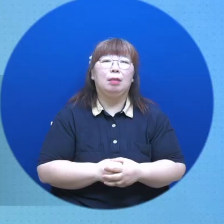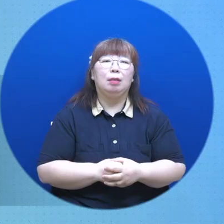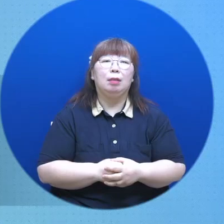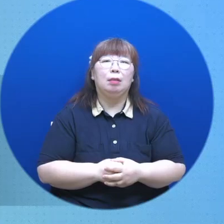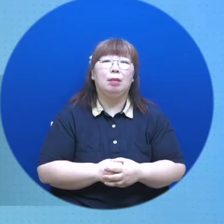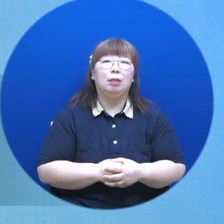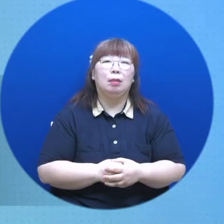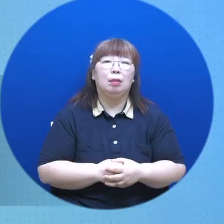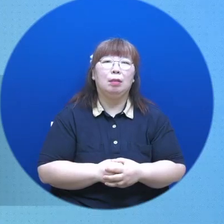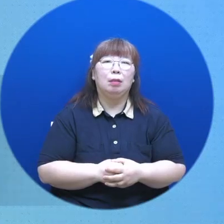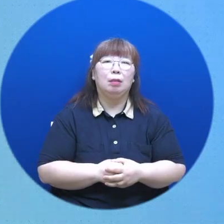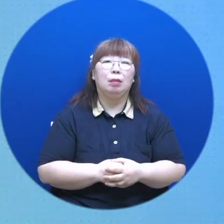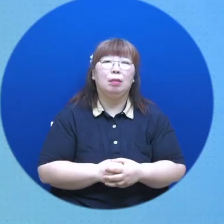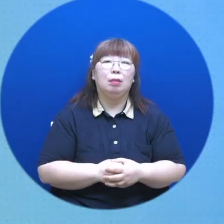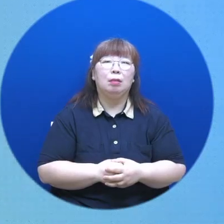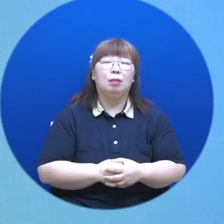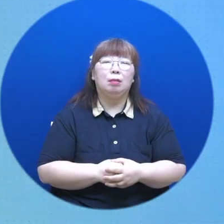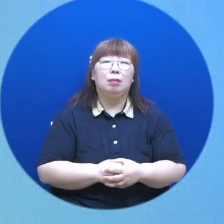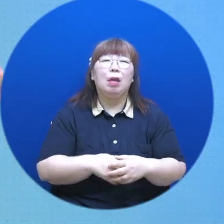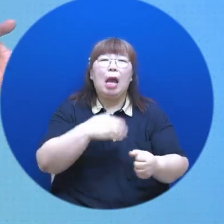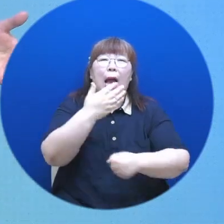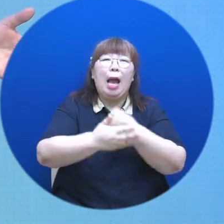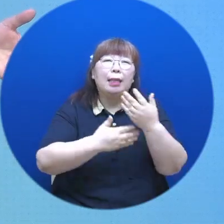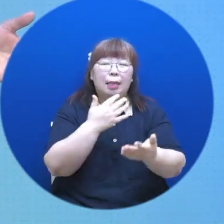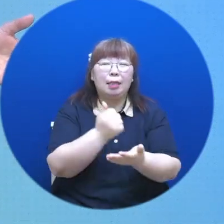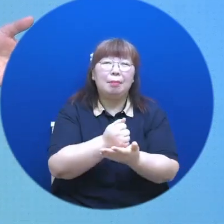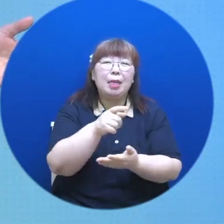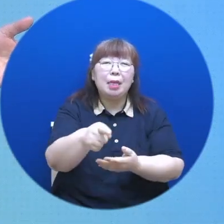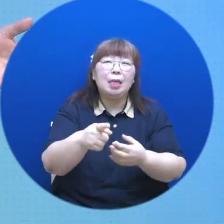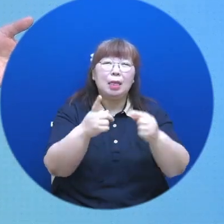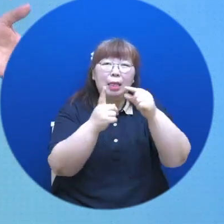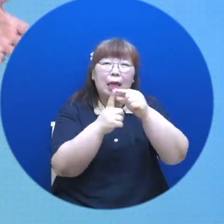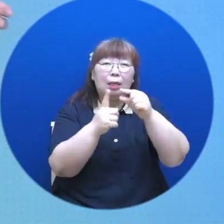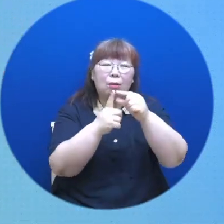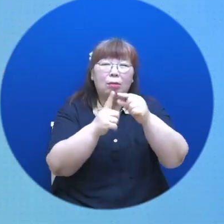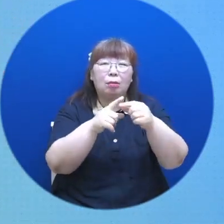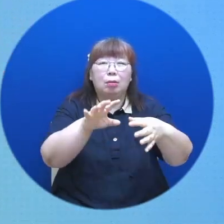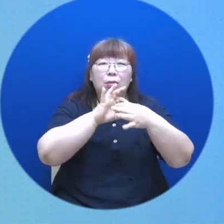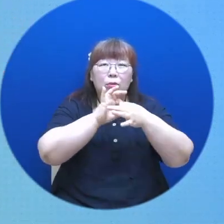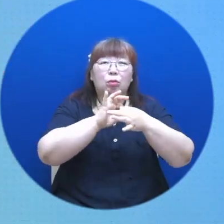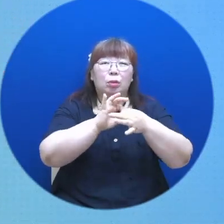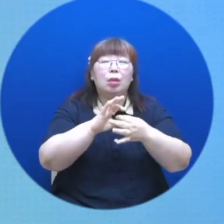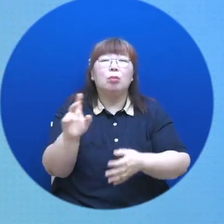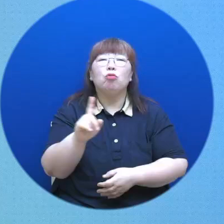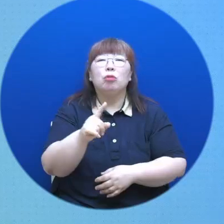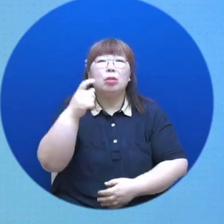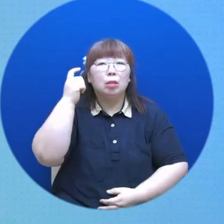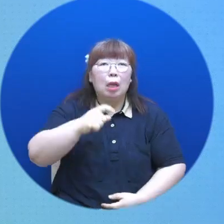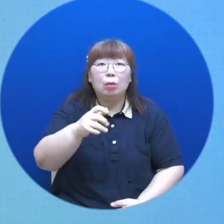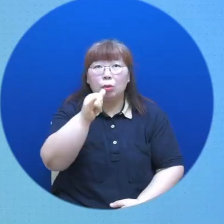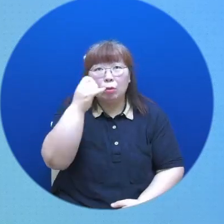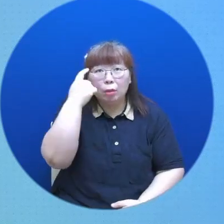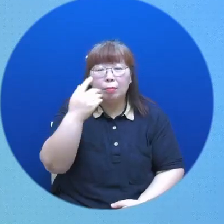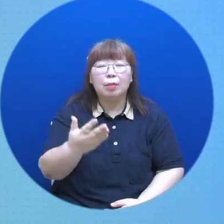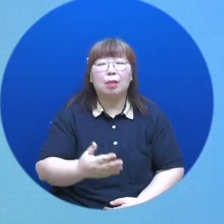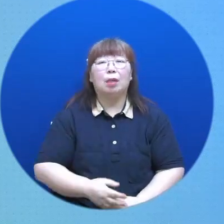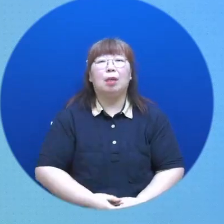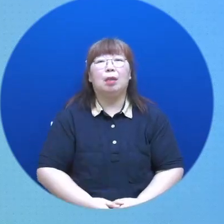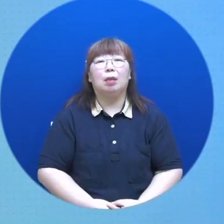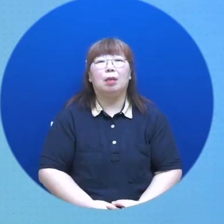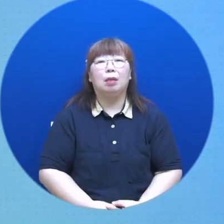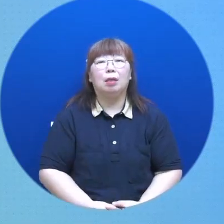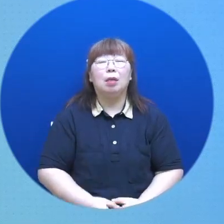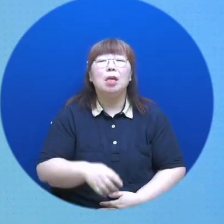우리 하나님께서 이 언어 유희를 통해서 무엇을 강조하고 계실까요?